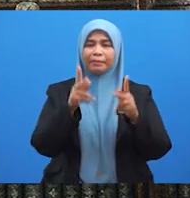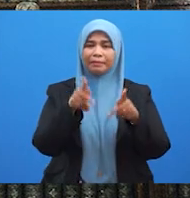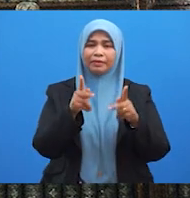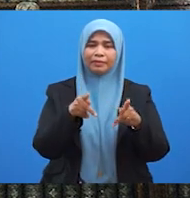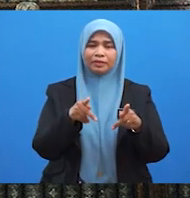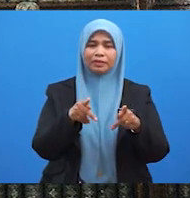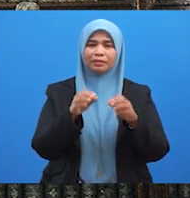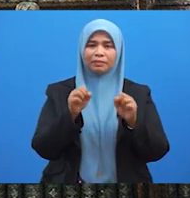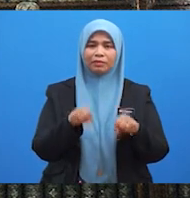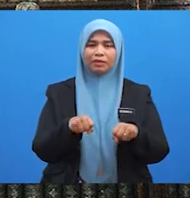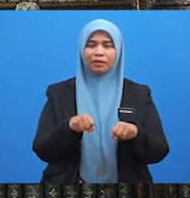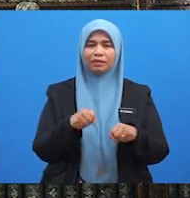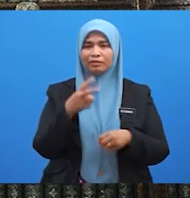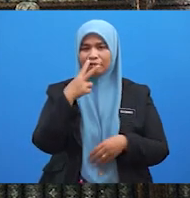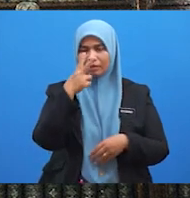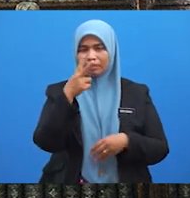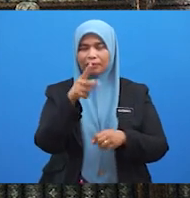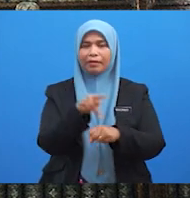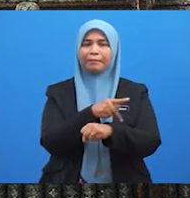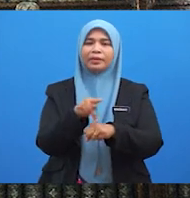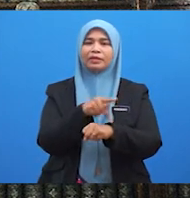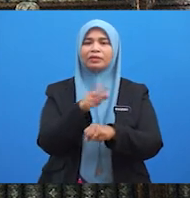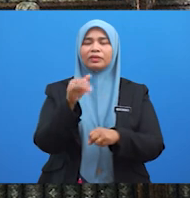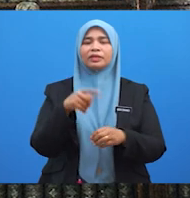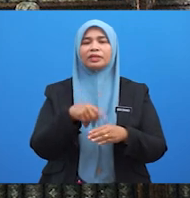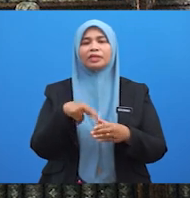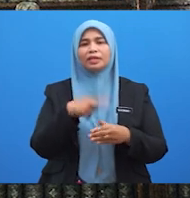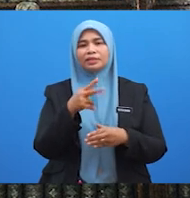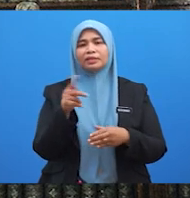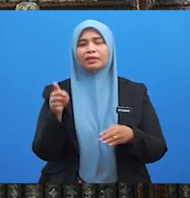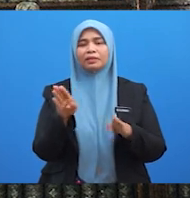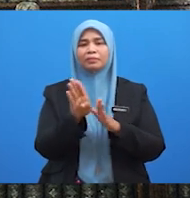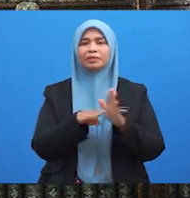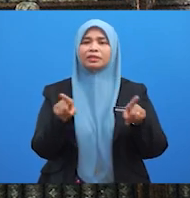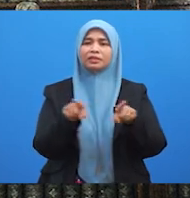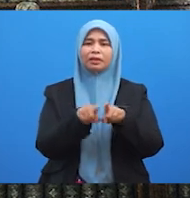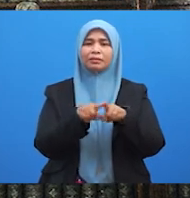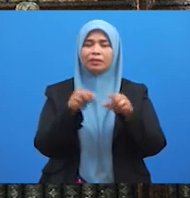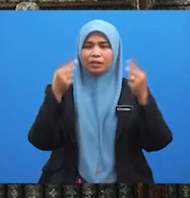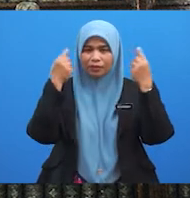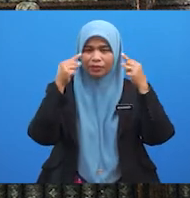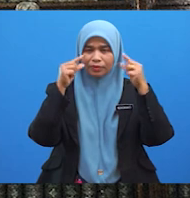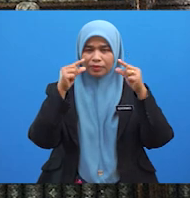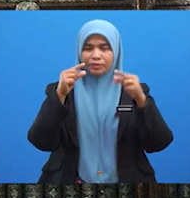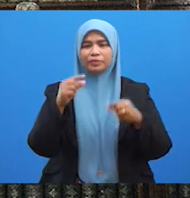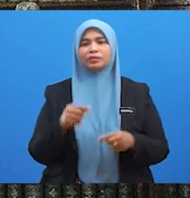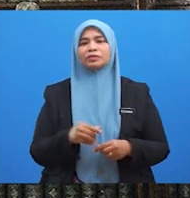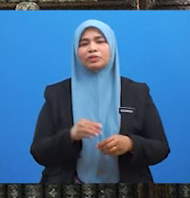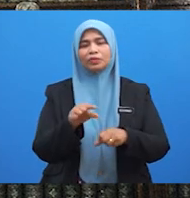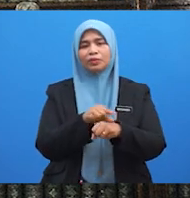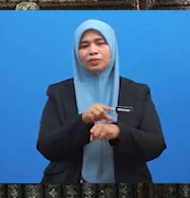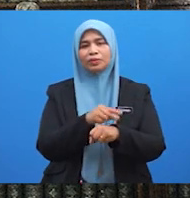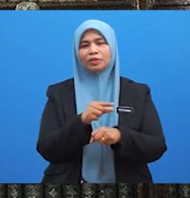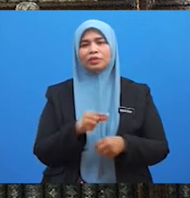Pelajar-pelajar boleh menyemak pantun yang dihasilkan bersama-sama guru masing-masing